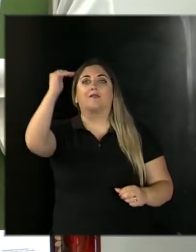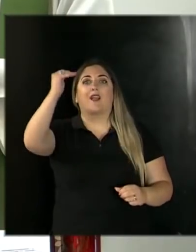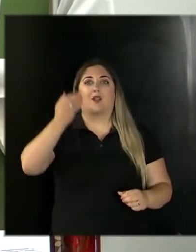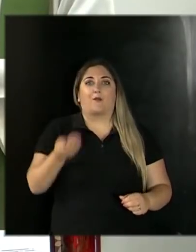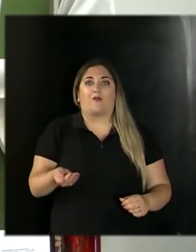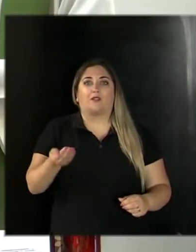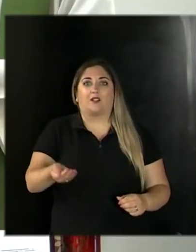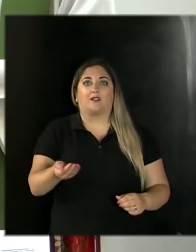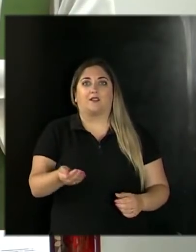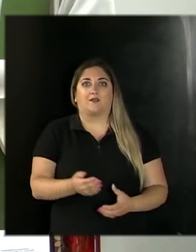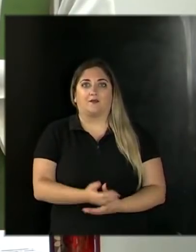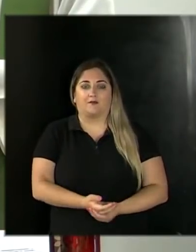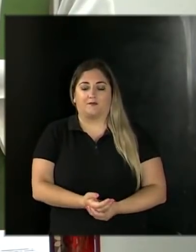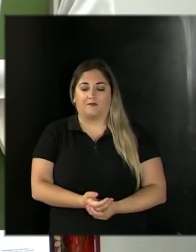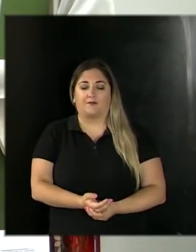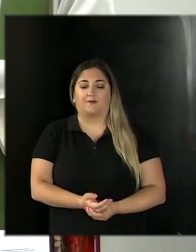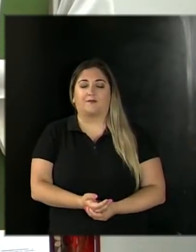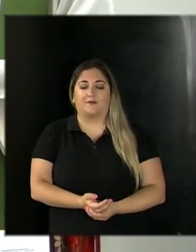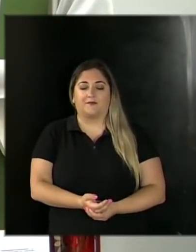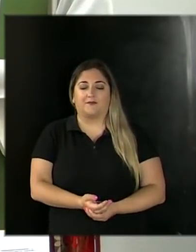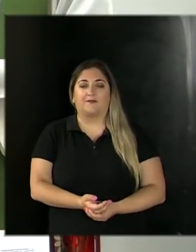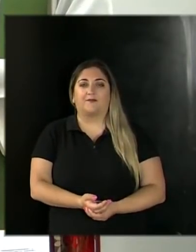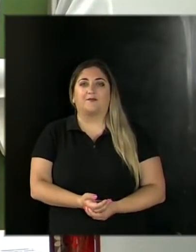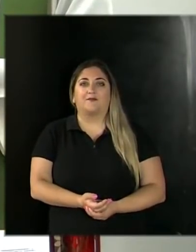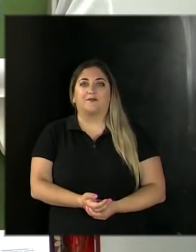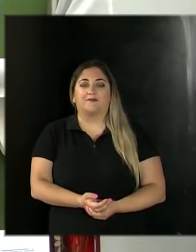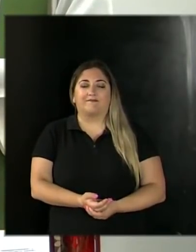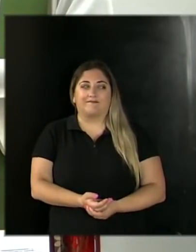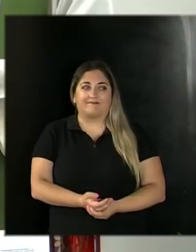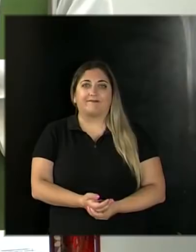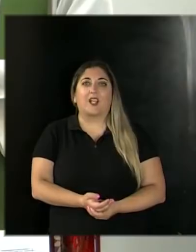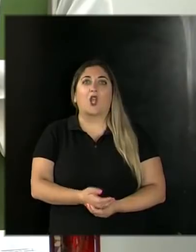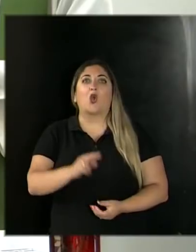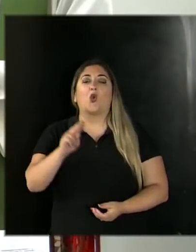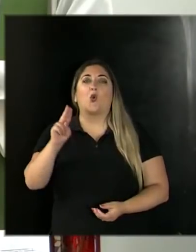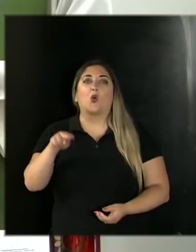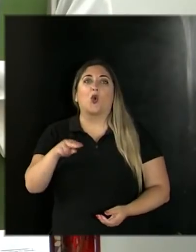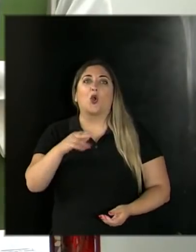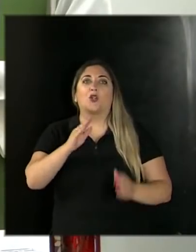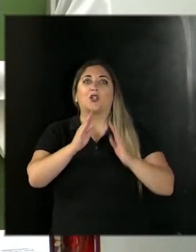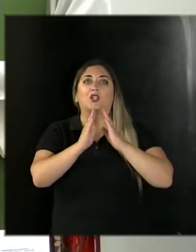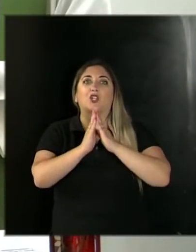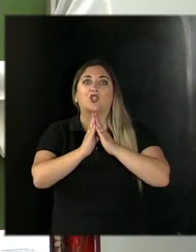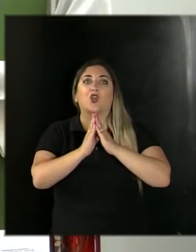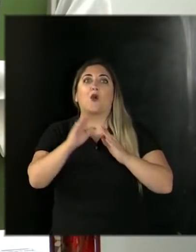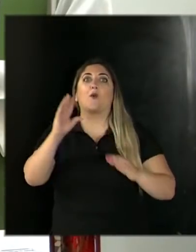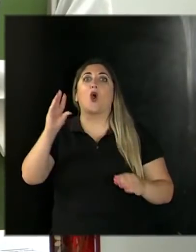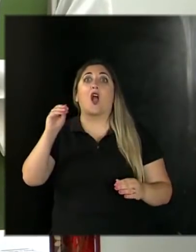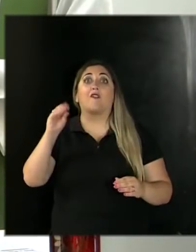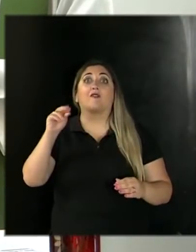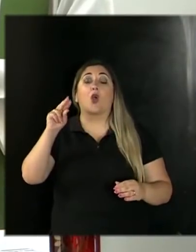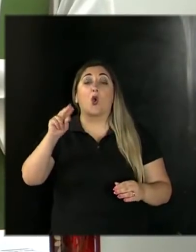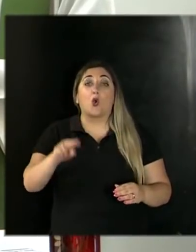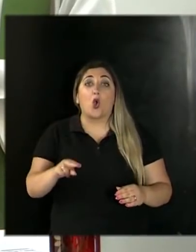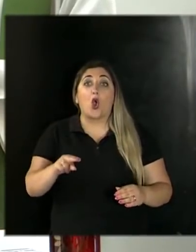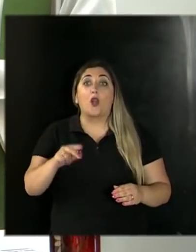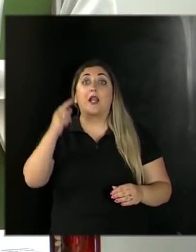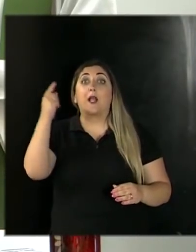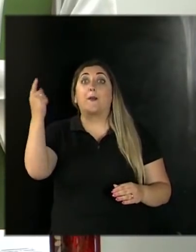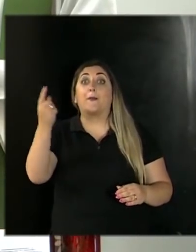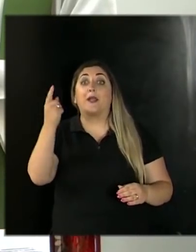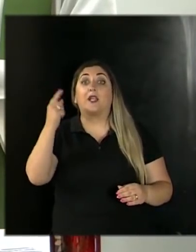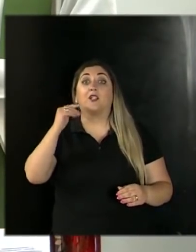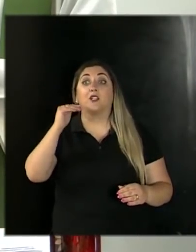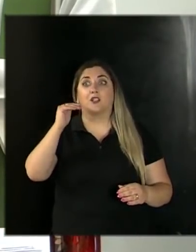tal-Providenza. Ekku. U nitolbu ħafna ukoll għal dawn ir-residenti